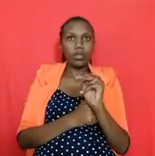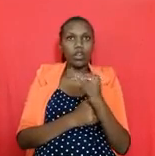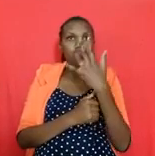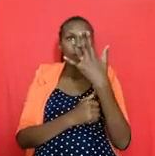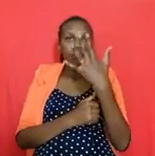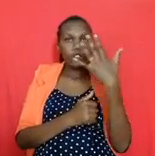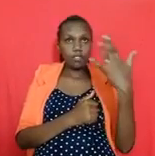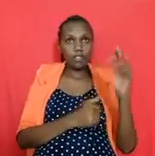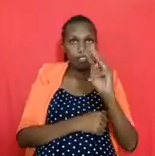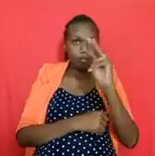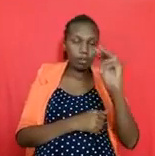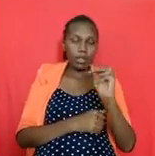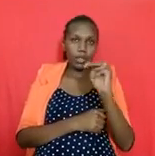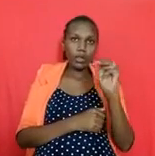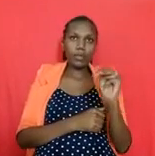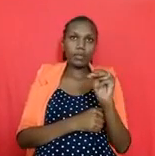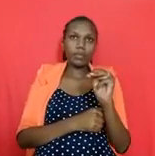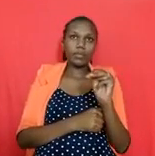55